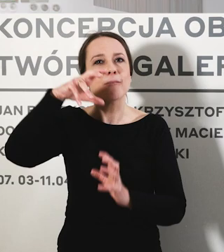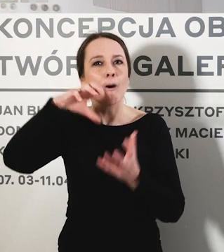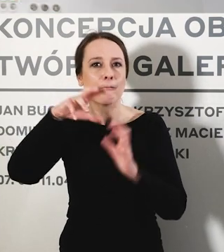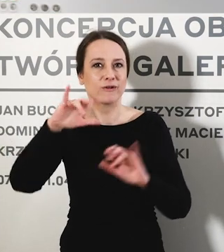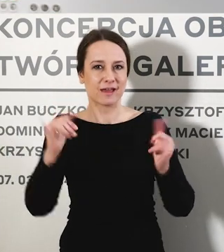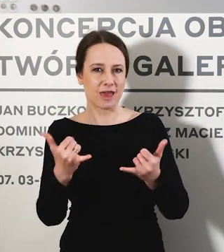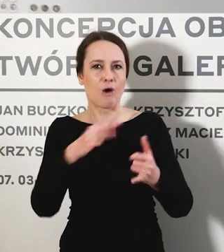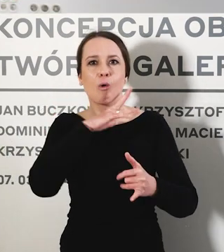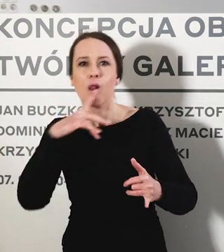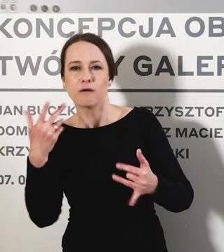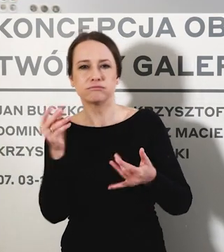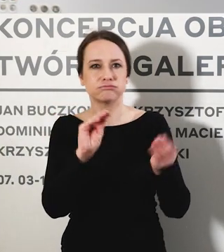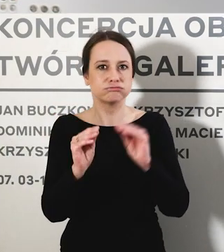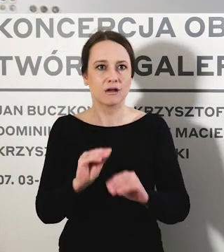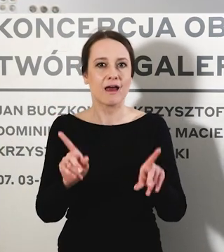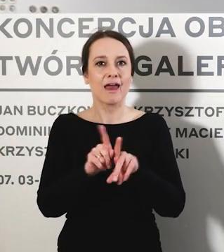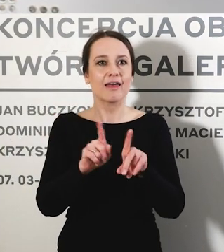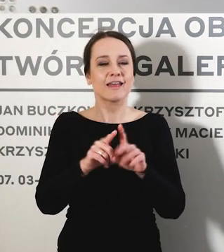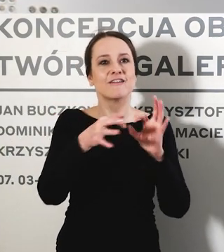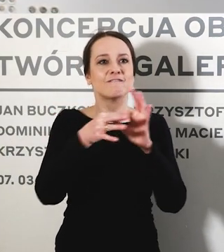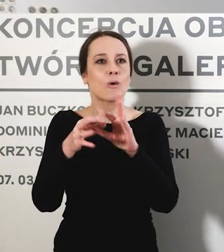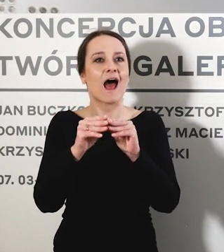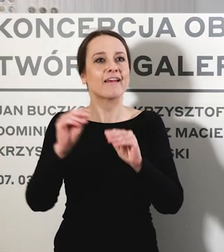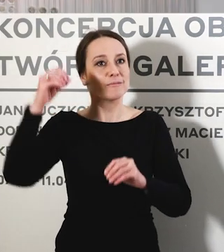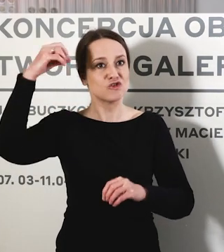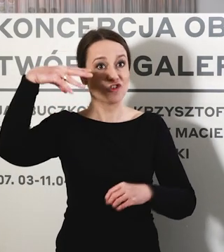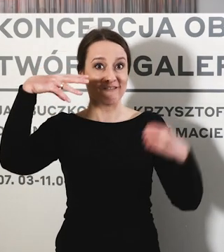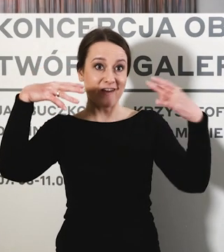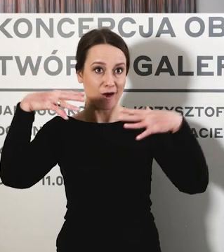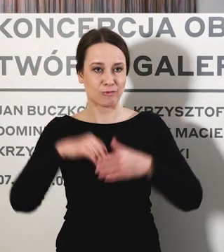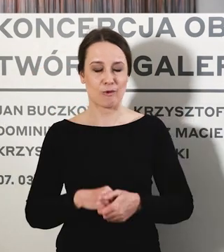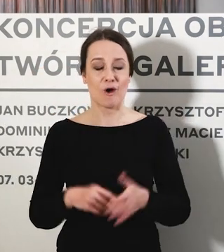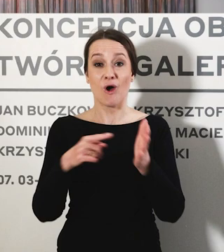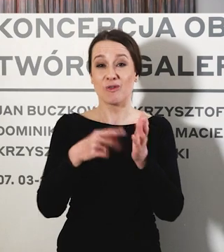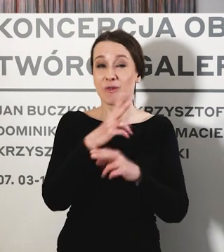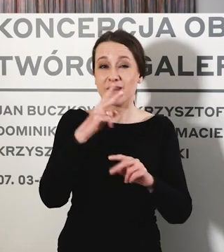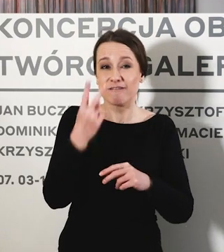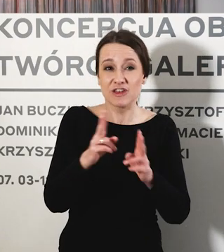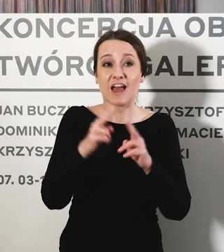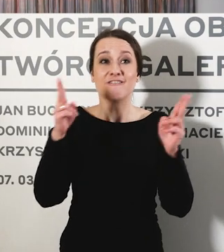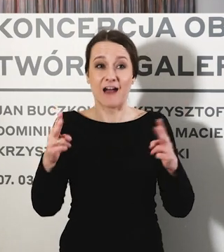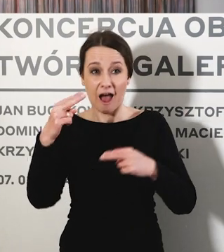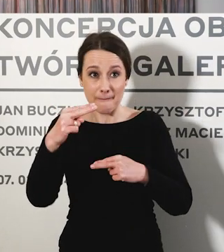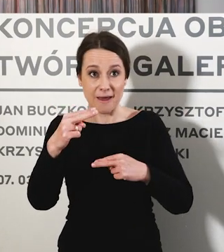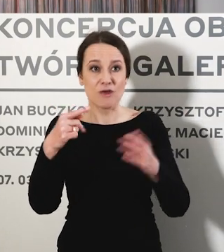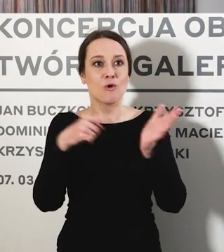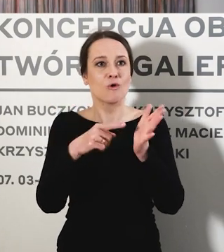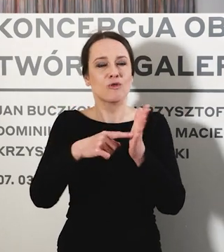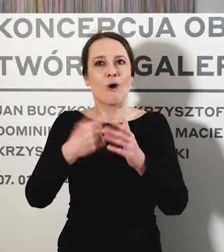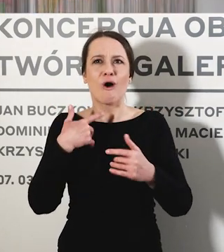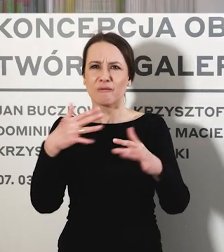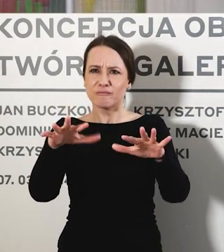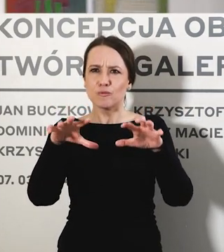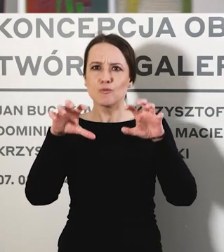kolorystycznych i zagadnień światła tych niewidzialny fragmentów łączących się na obrazie w jednolitą